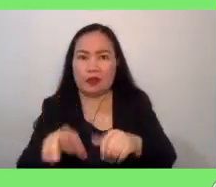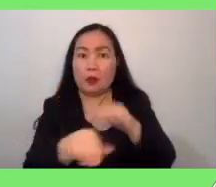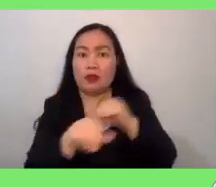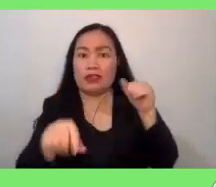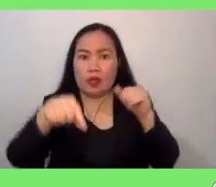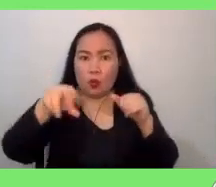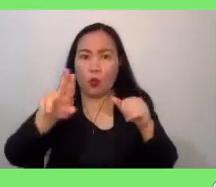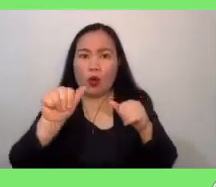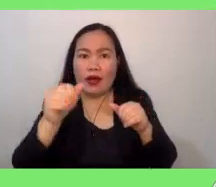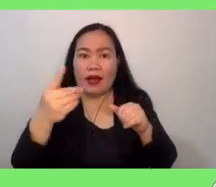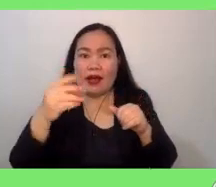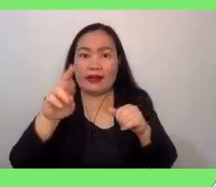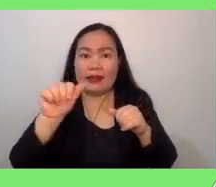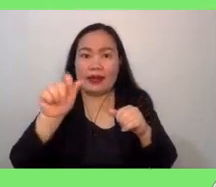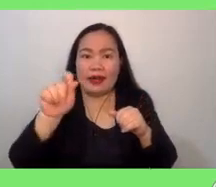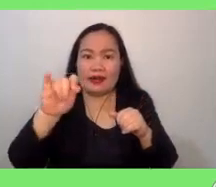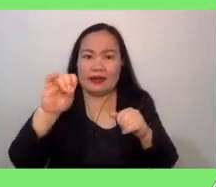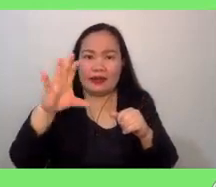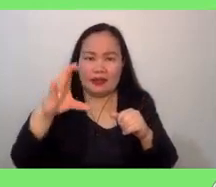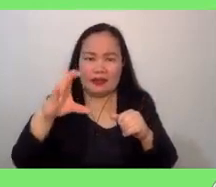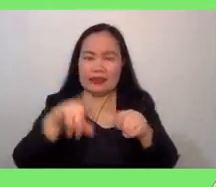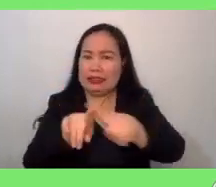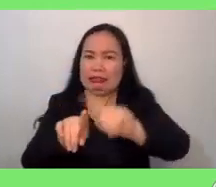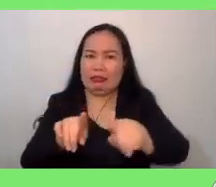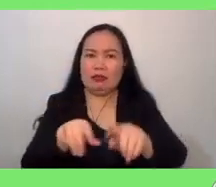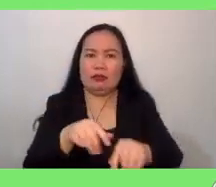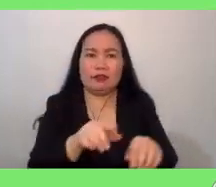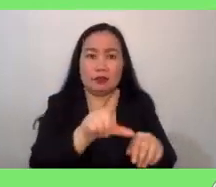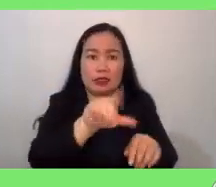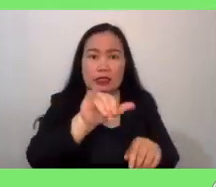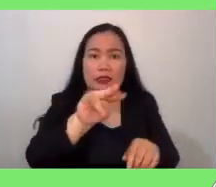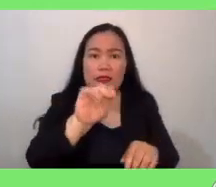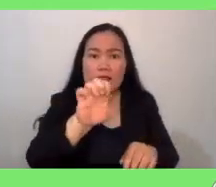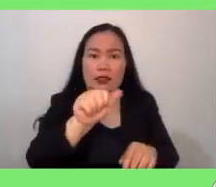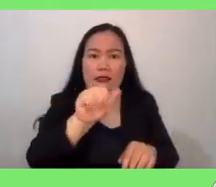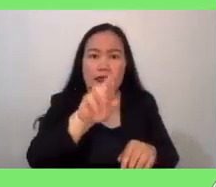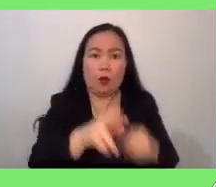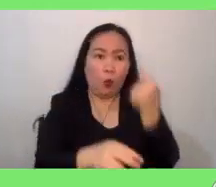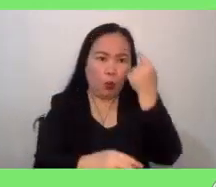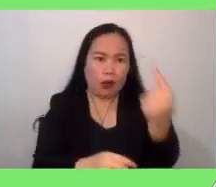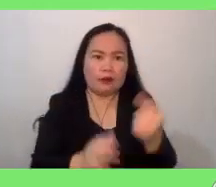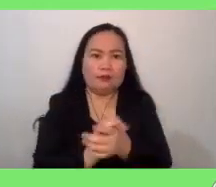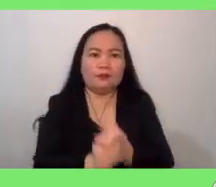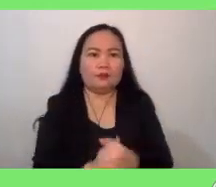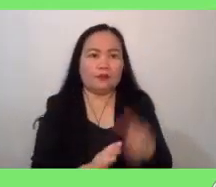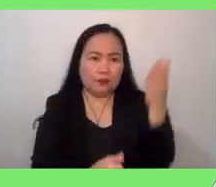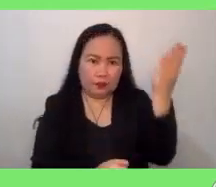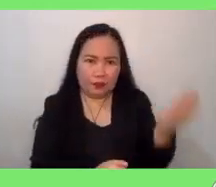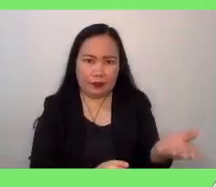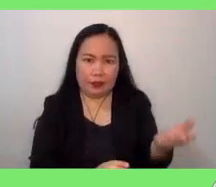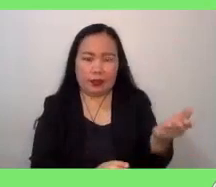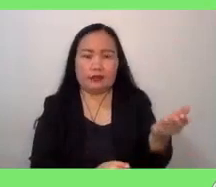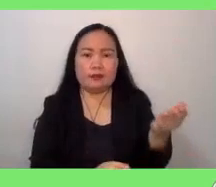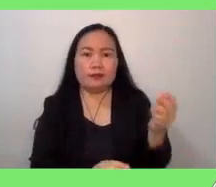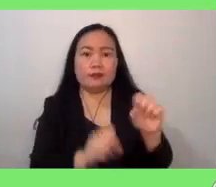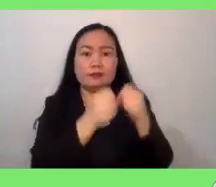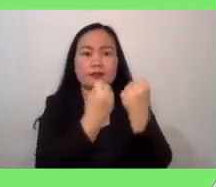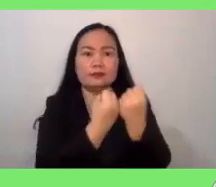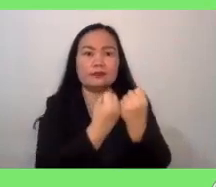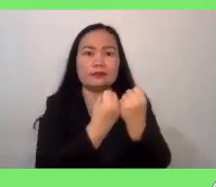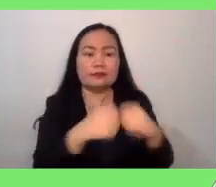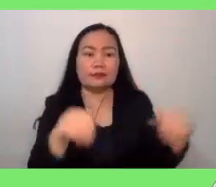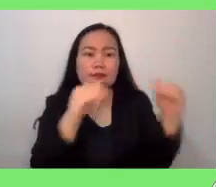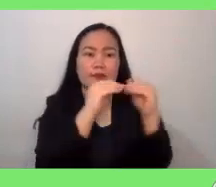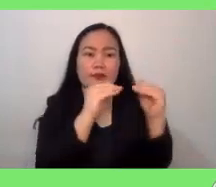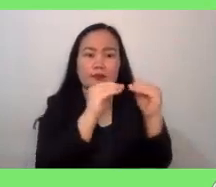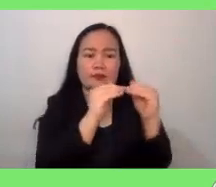So, dapat 1 po. 1. Okay, now. So, I have here sets of equations. So, these